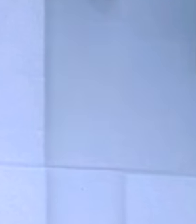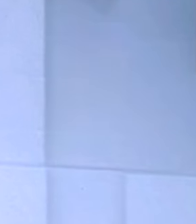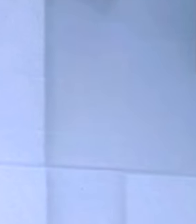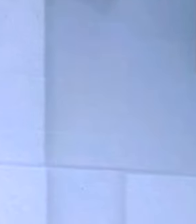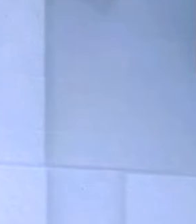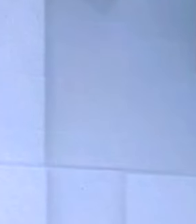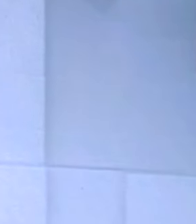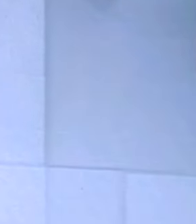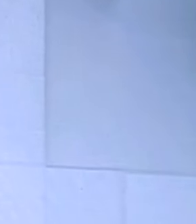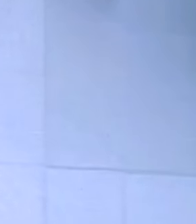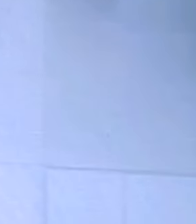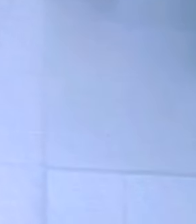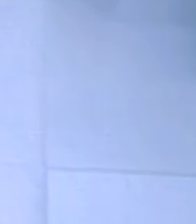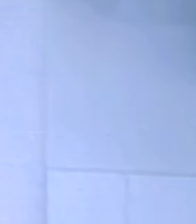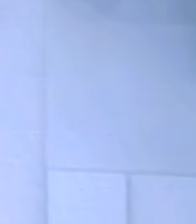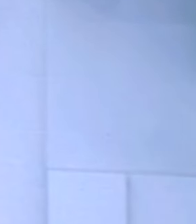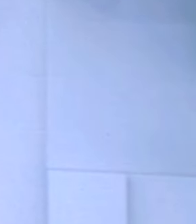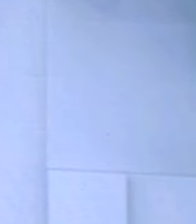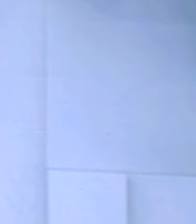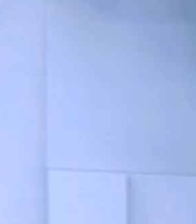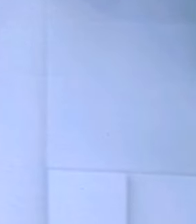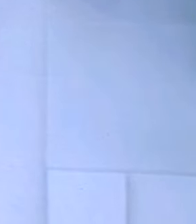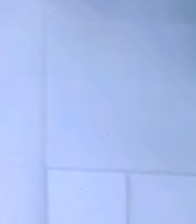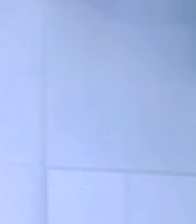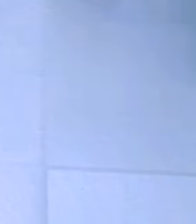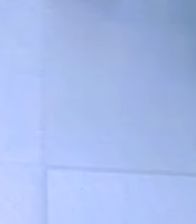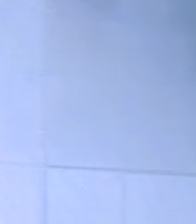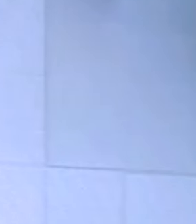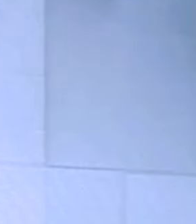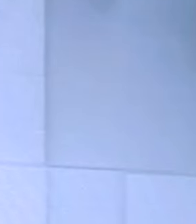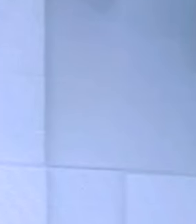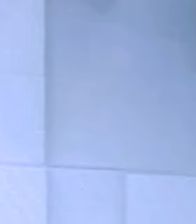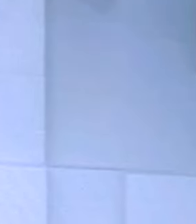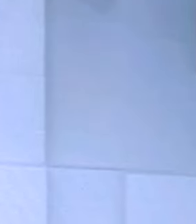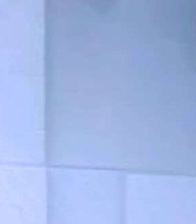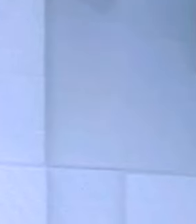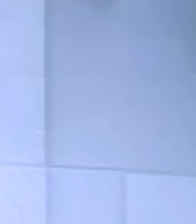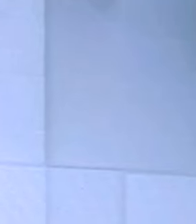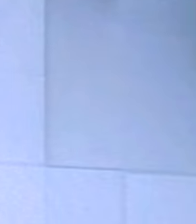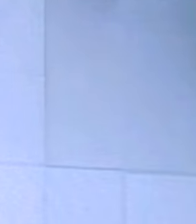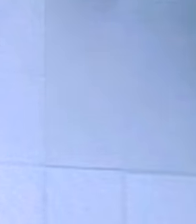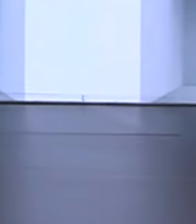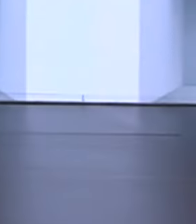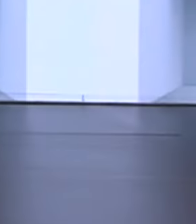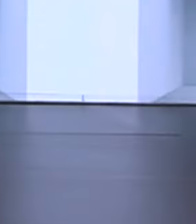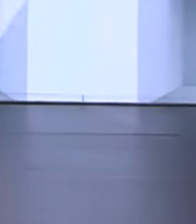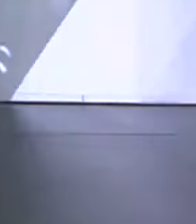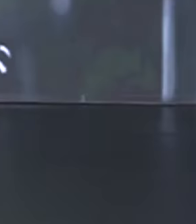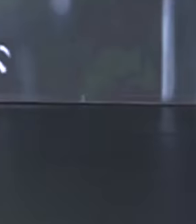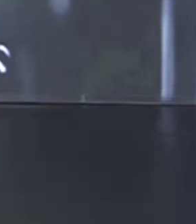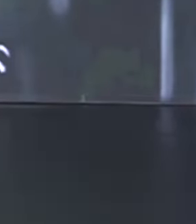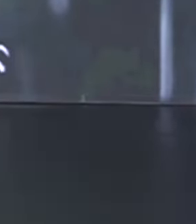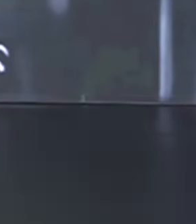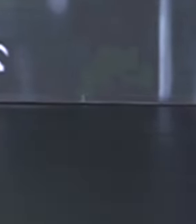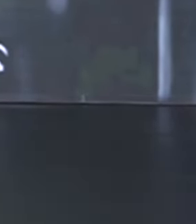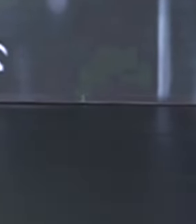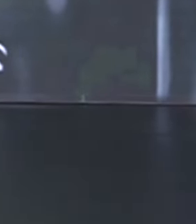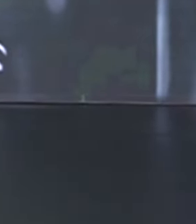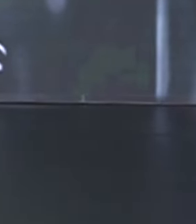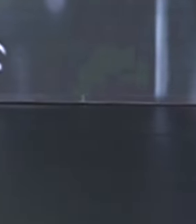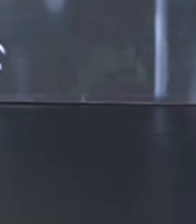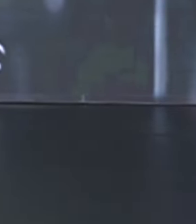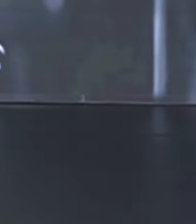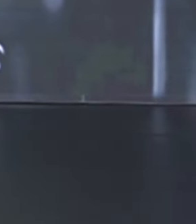Армысыздар, студияда Мөлдір Әбдірейм, назарларыңызға сенбі 22 маусымға арналған ауырай болжамын ұсынам. Солтүстікте жауын шашын, Петропавл